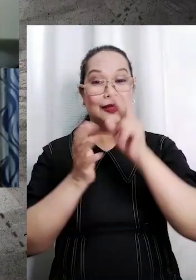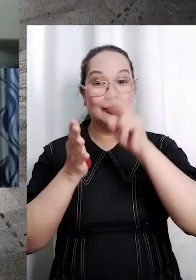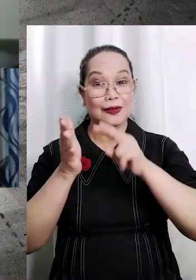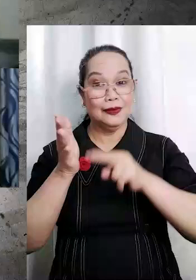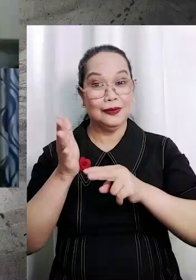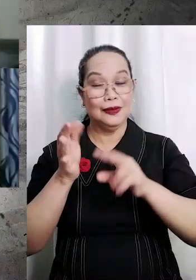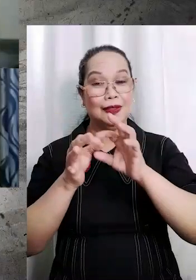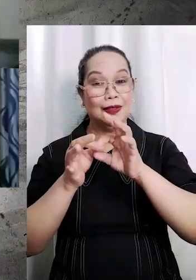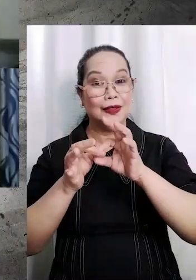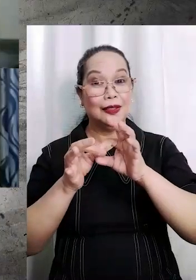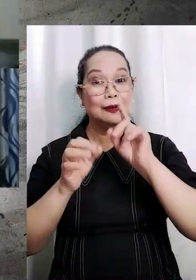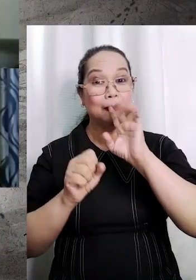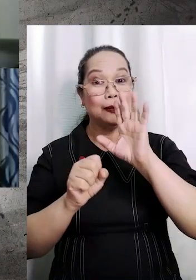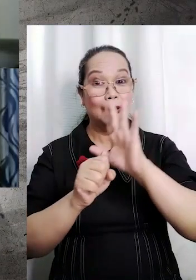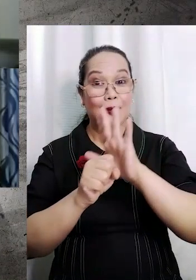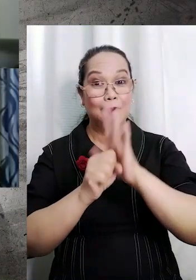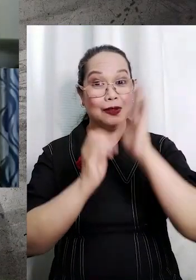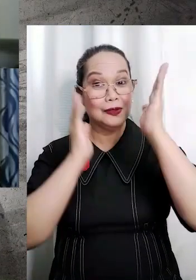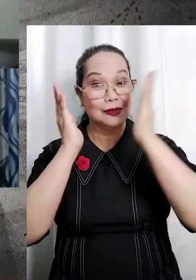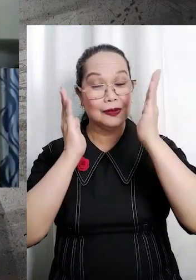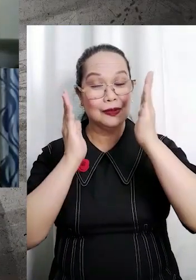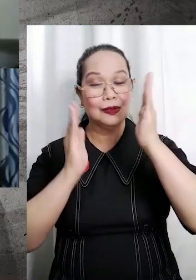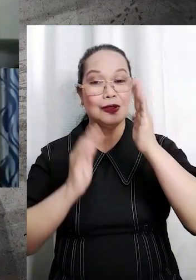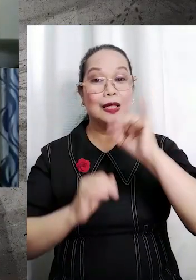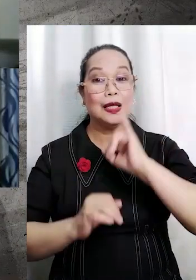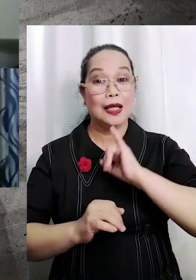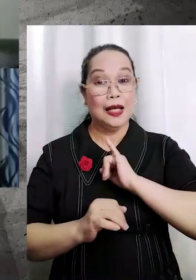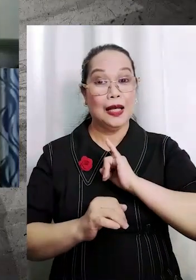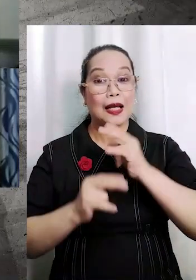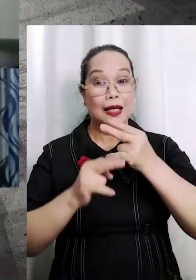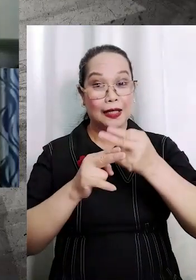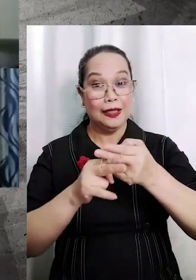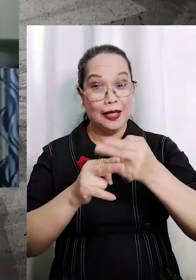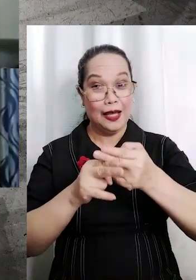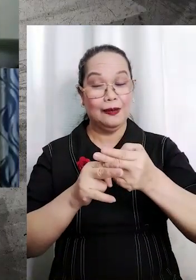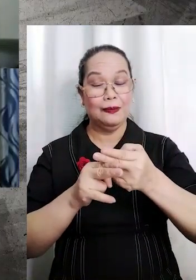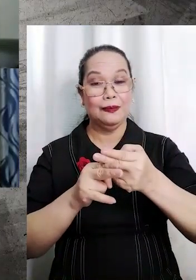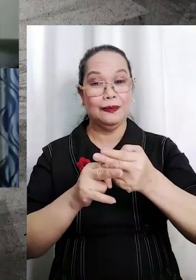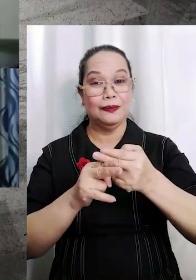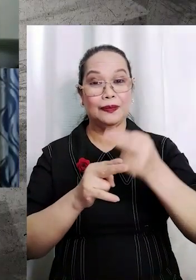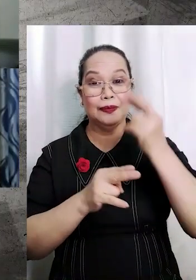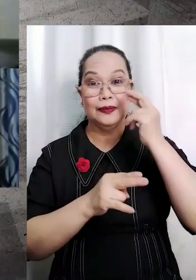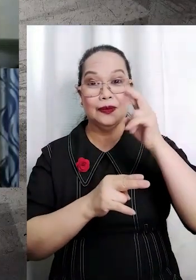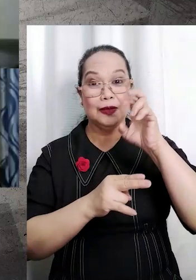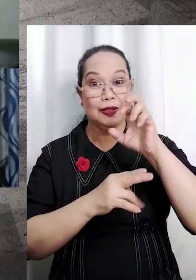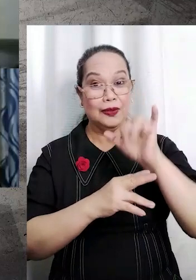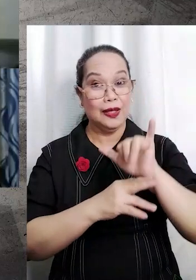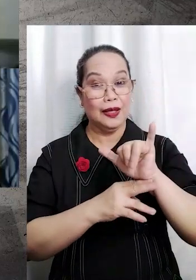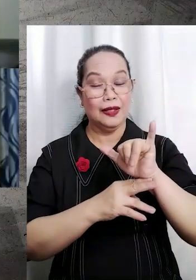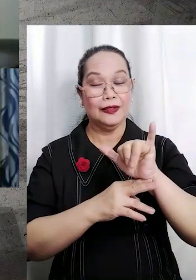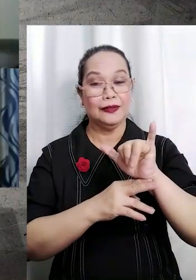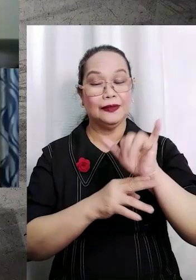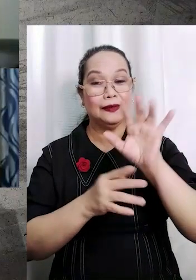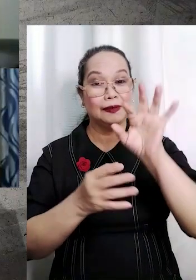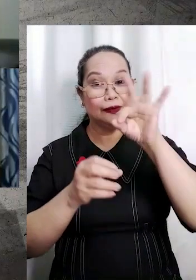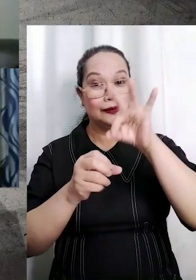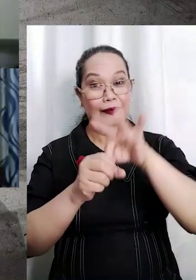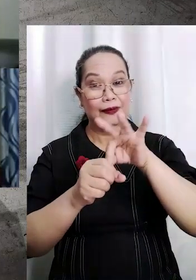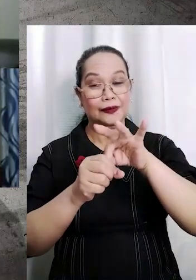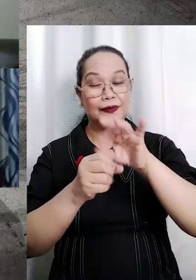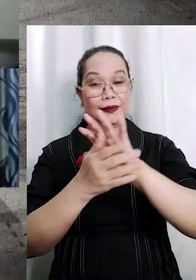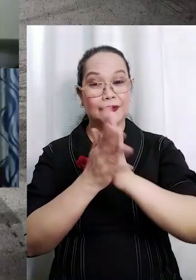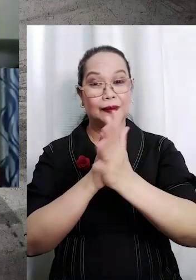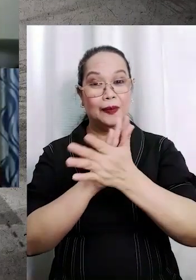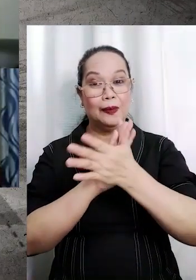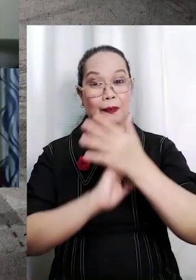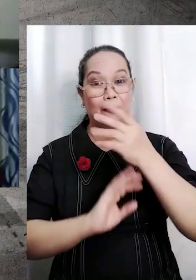Sabay-sabay po nating basahin ang pangako sa paglilingkod. Ako si Reynaldo Avante na